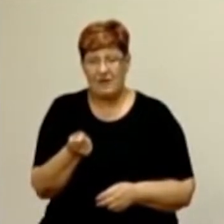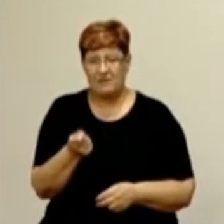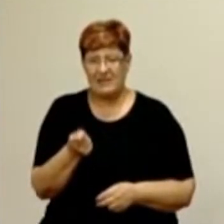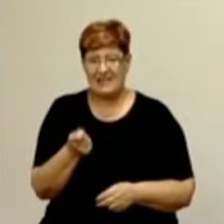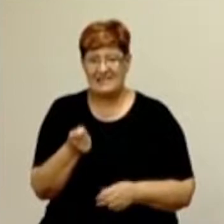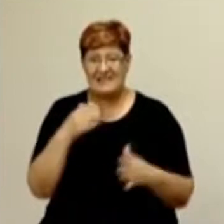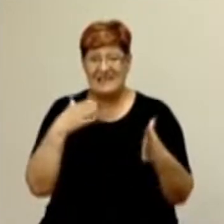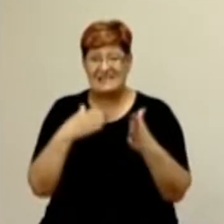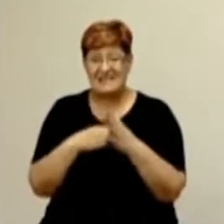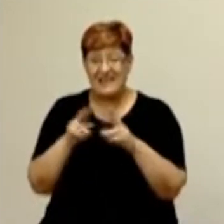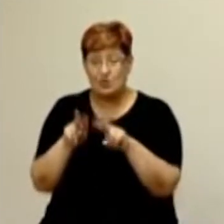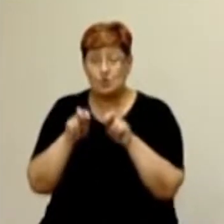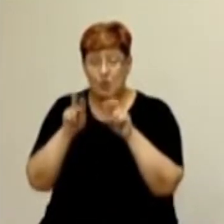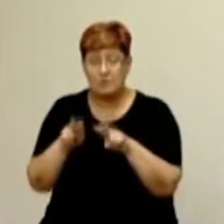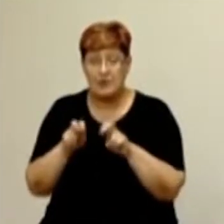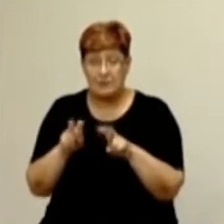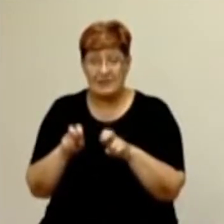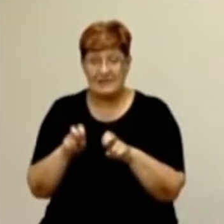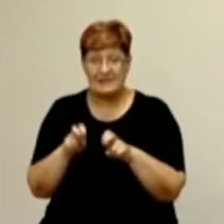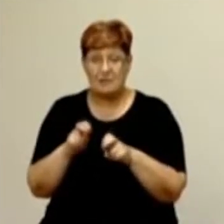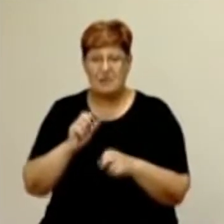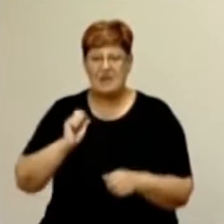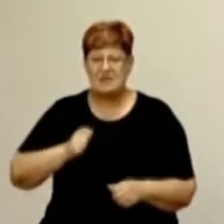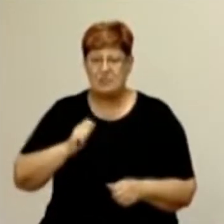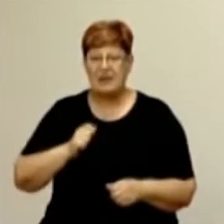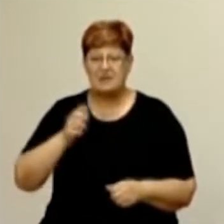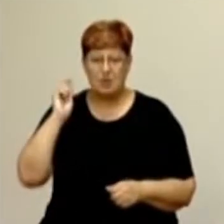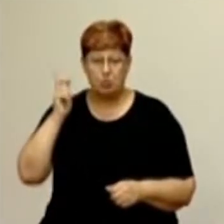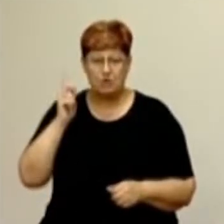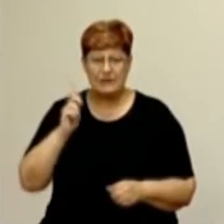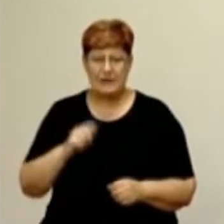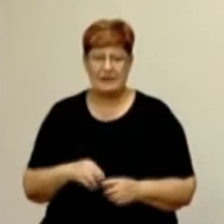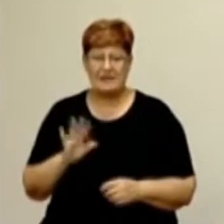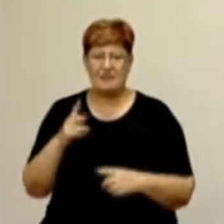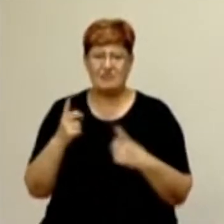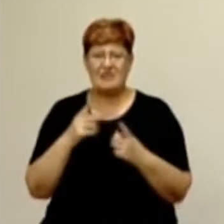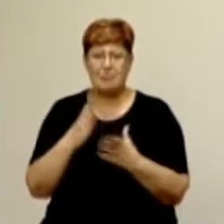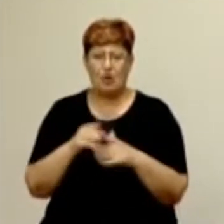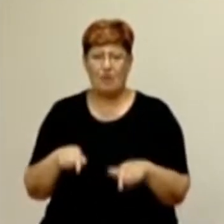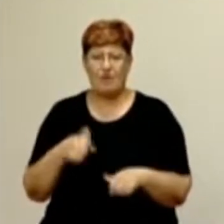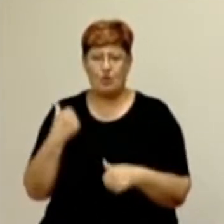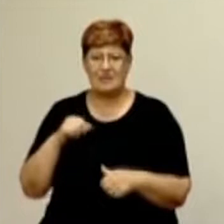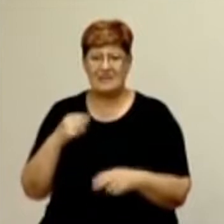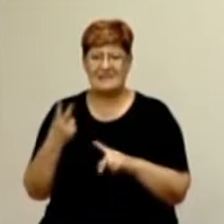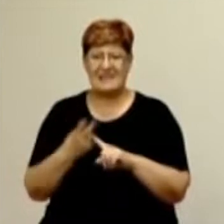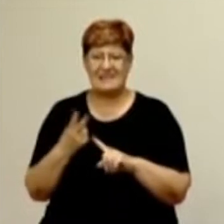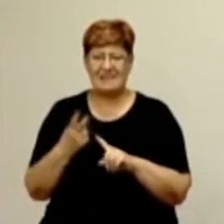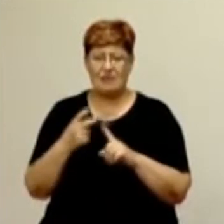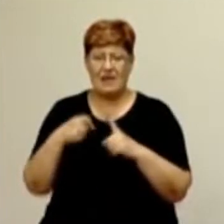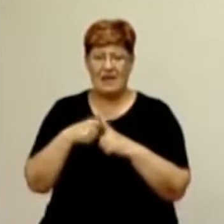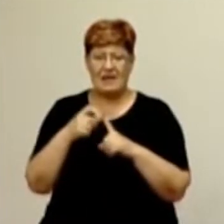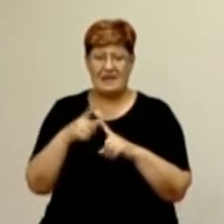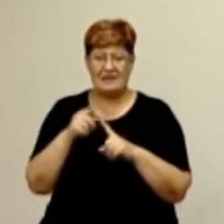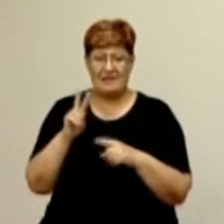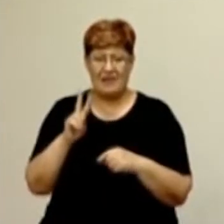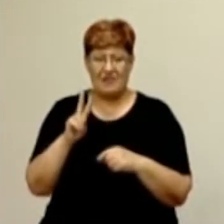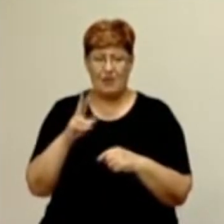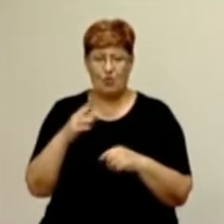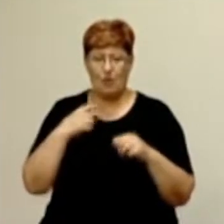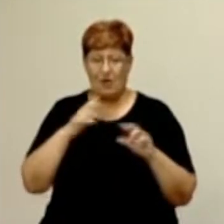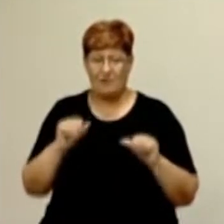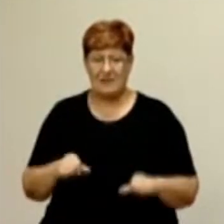njih finansijski direktno iscrpljuje, šalje im razne inspekcije i ucenjuje ih. Takva je situacija bila ove godine sa televizijom KTV koja je u vlasništvu mojih